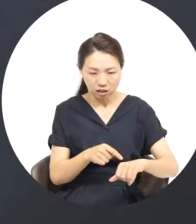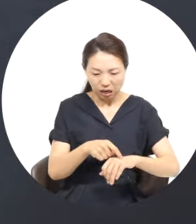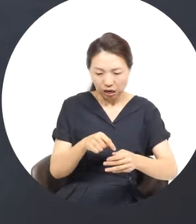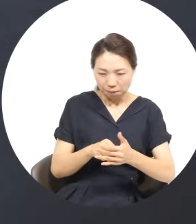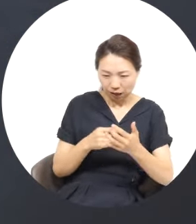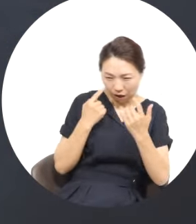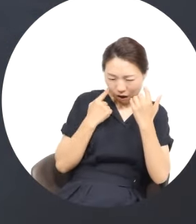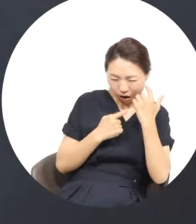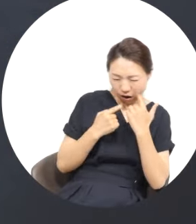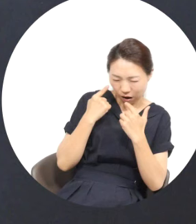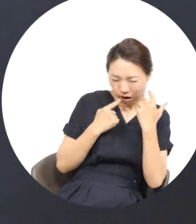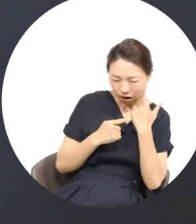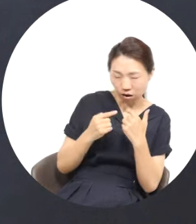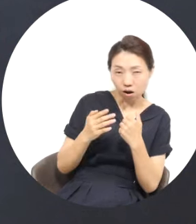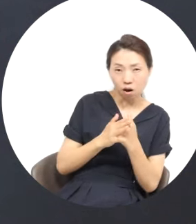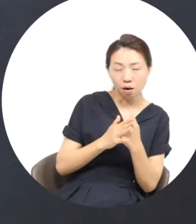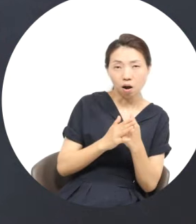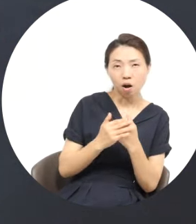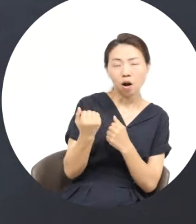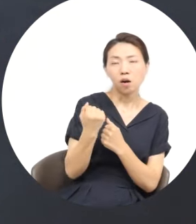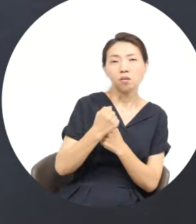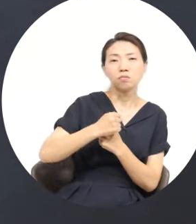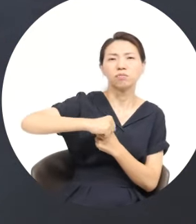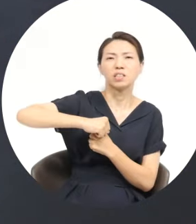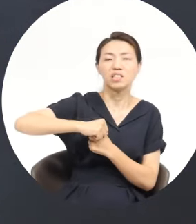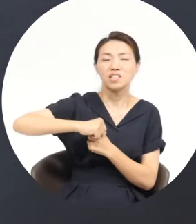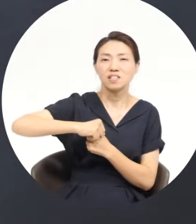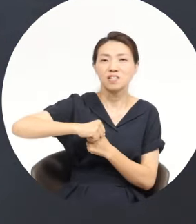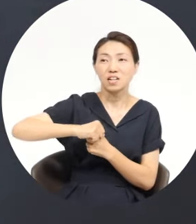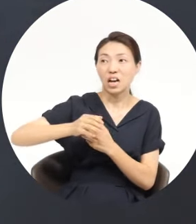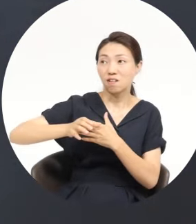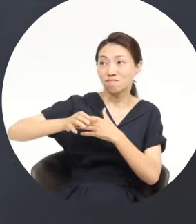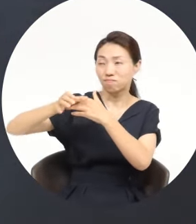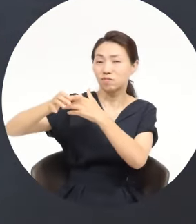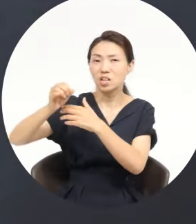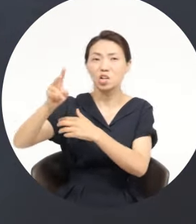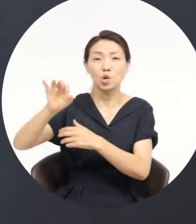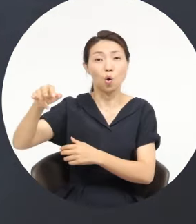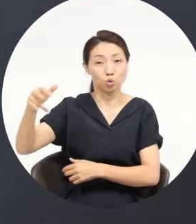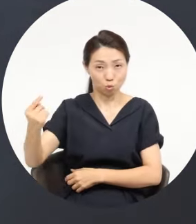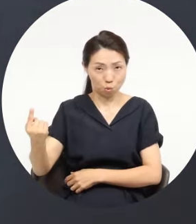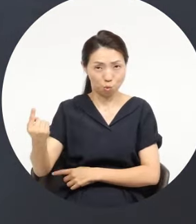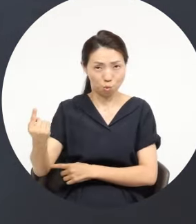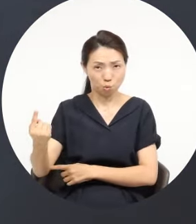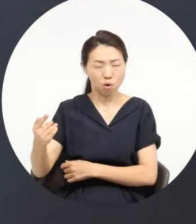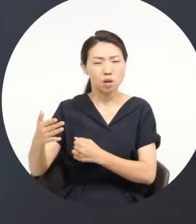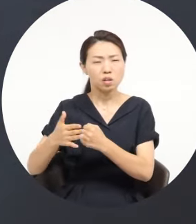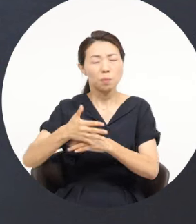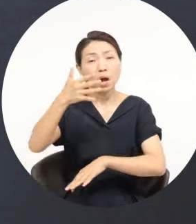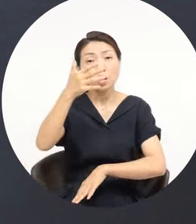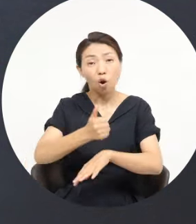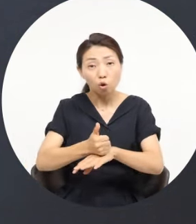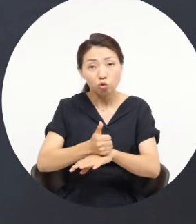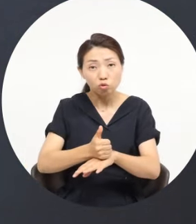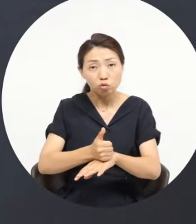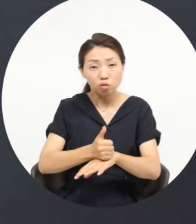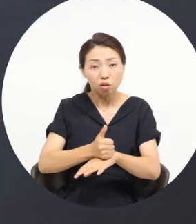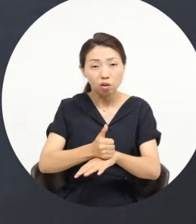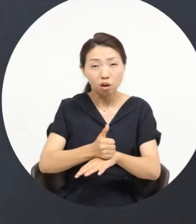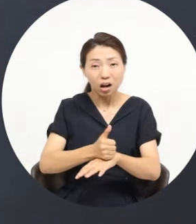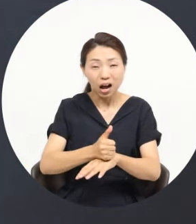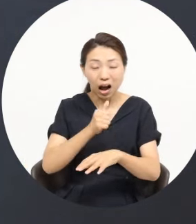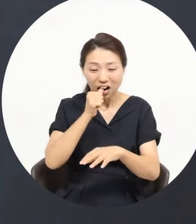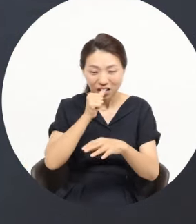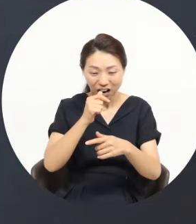돼가 그 다음에 막 저항을 하지 않습니까? 결국은 그래서 본인이 본인 아들을 죽이는